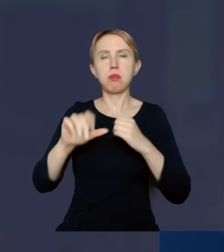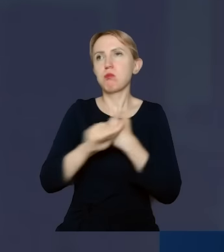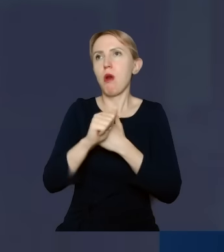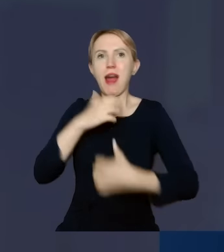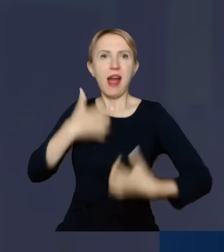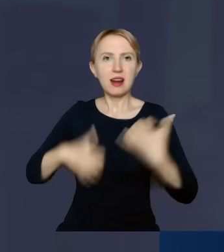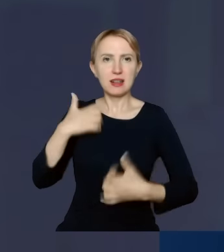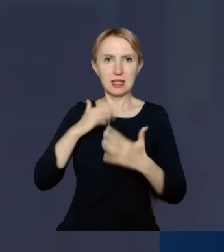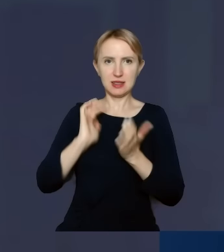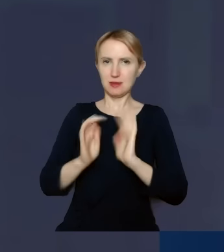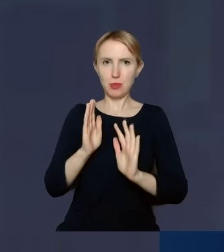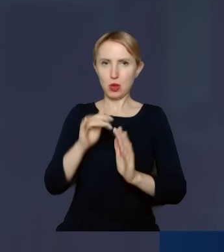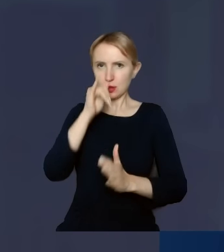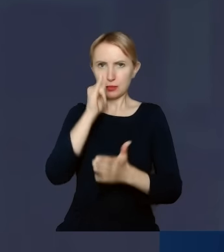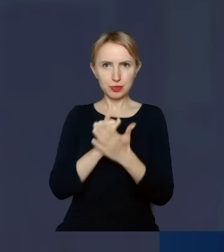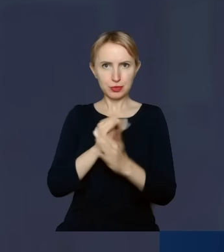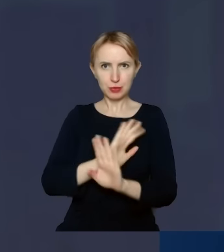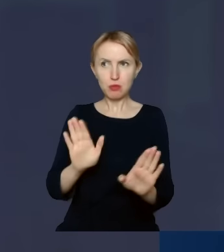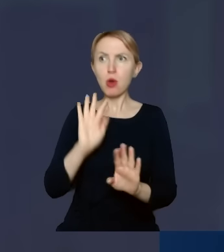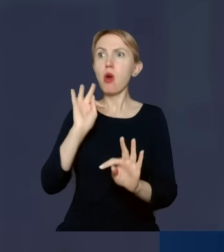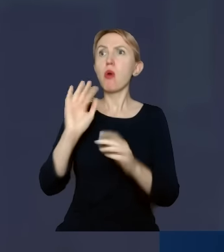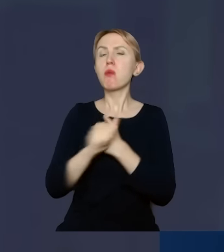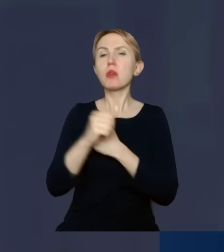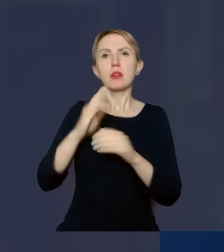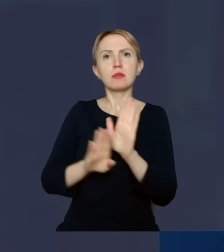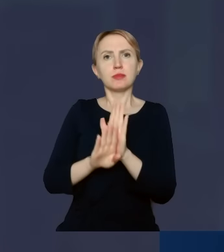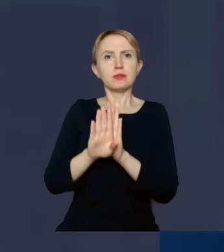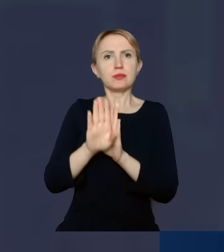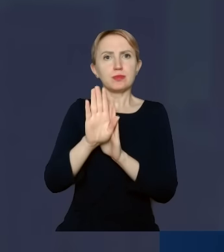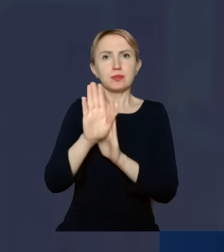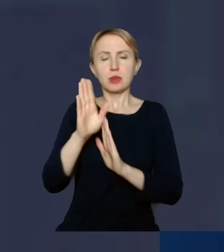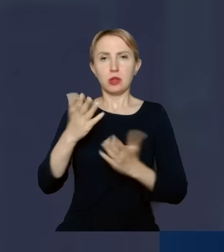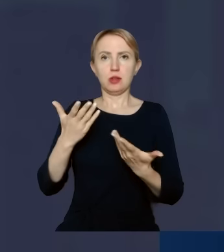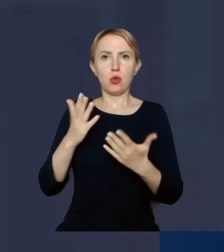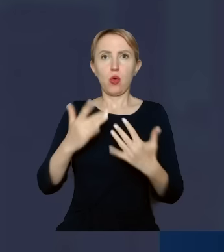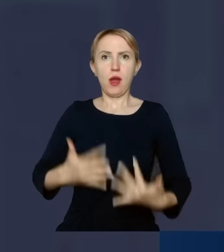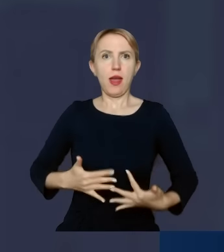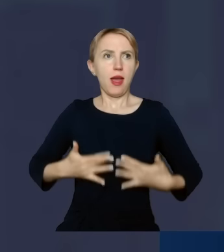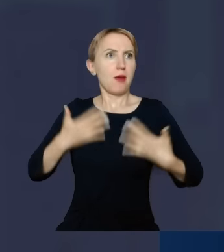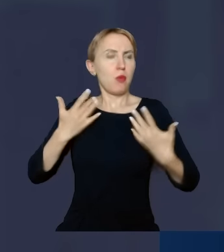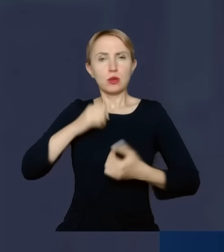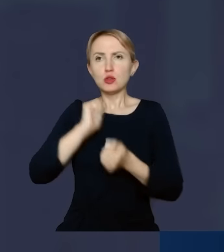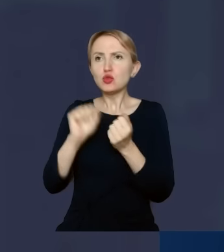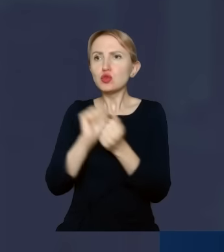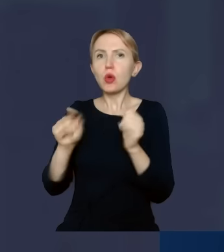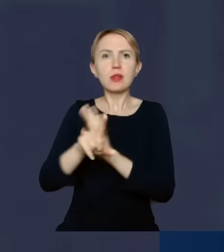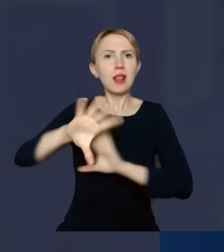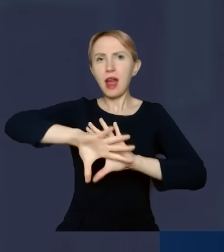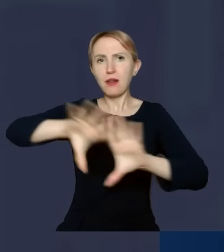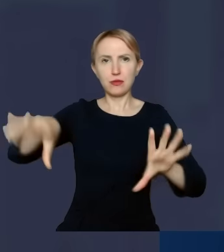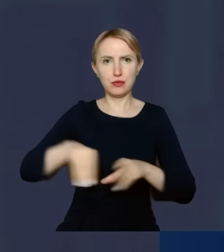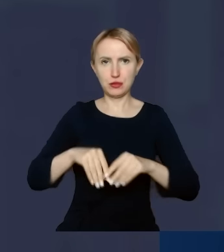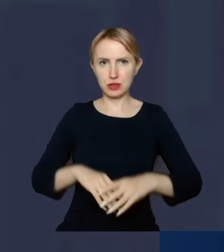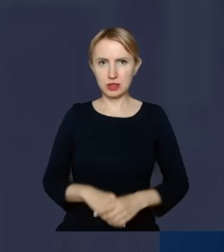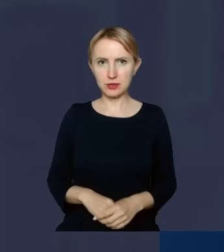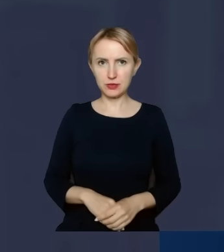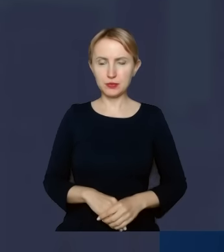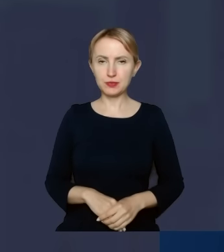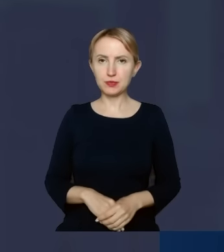jakby potem narasta i to wywołuje różne takie emocje, które są szkodliwe dla każdego z nas indywidualnie. Czyli to było